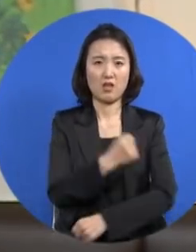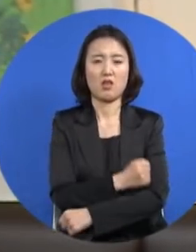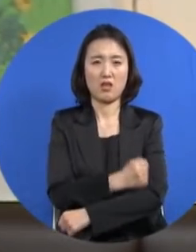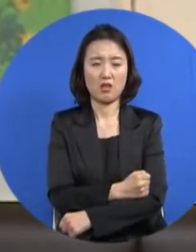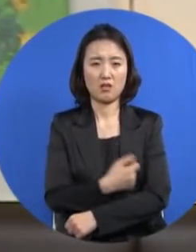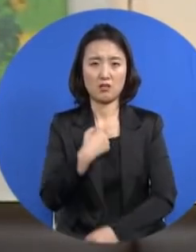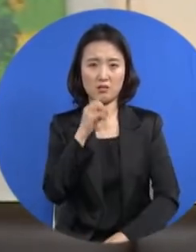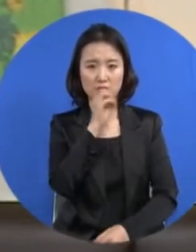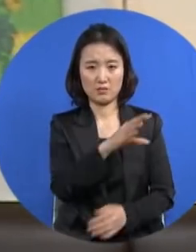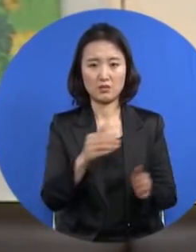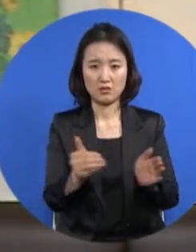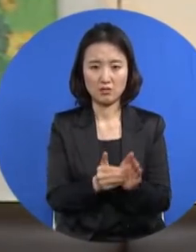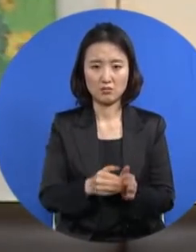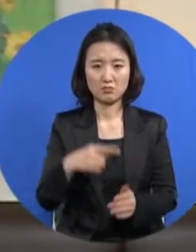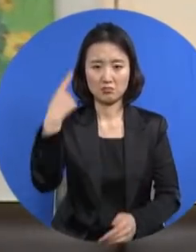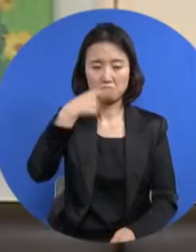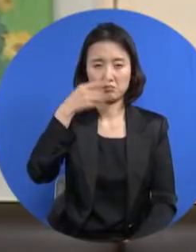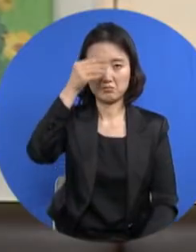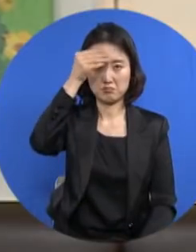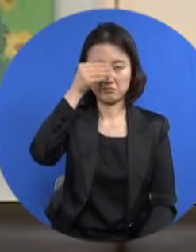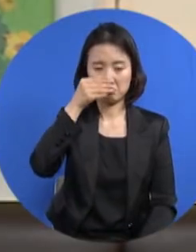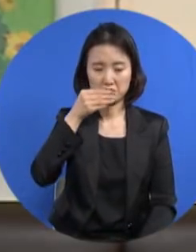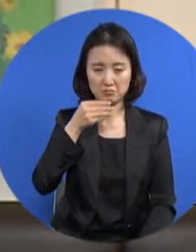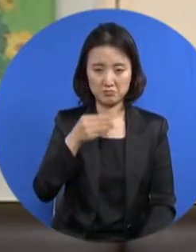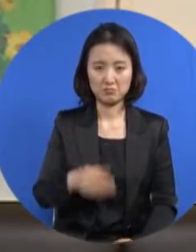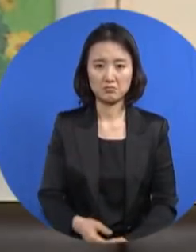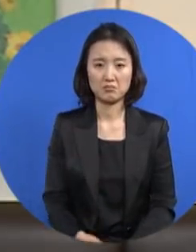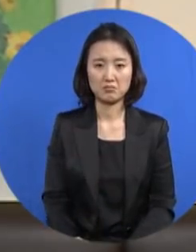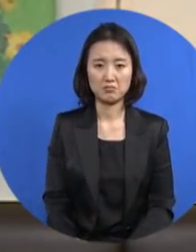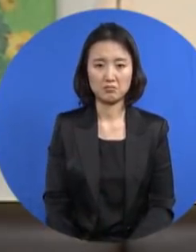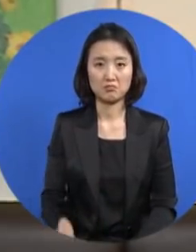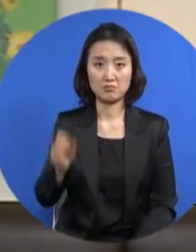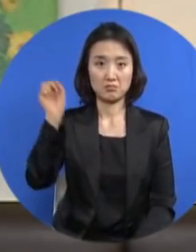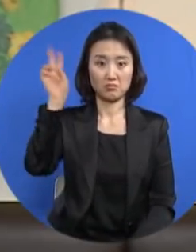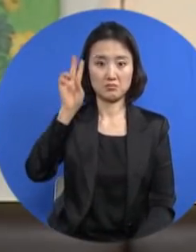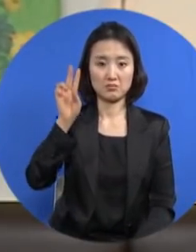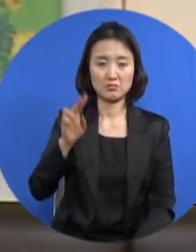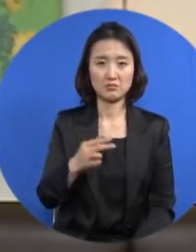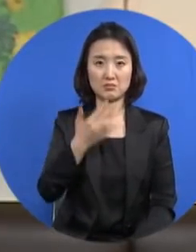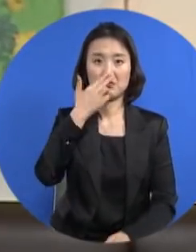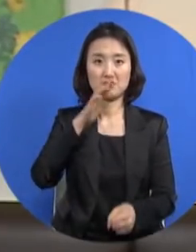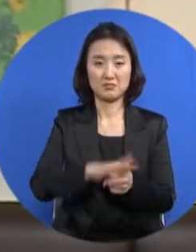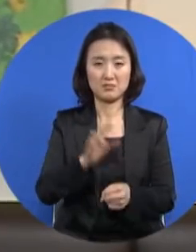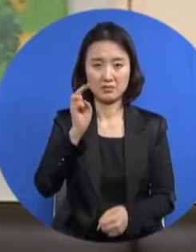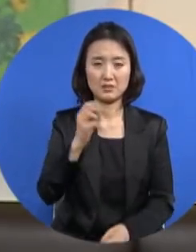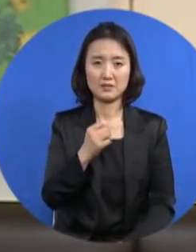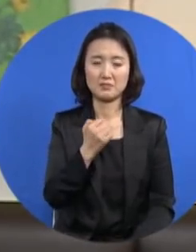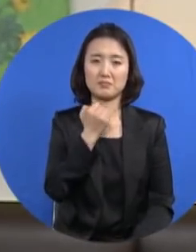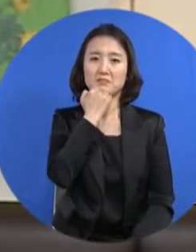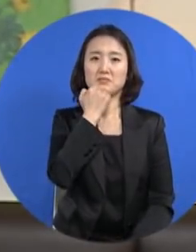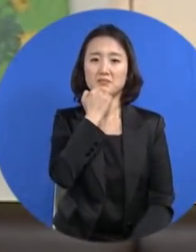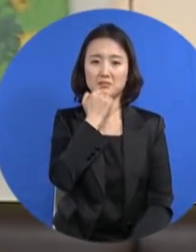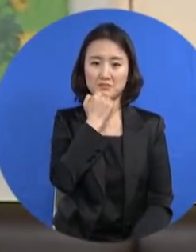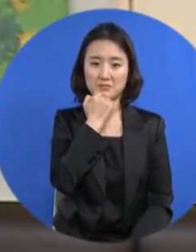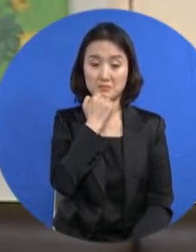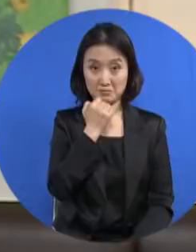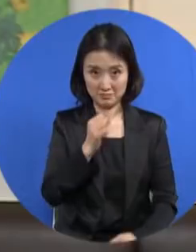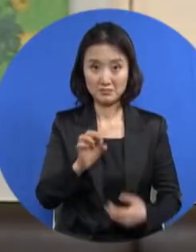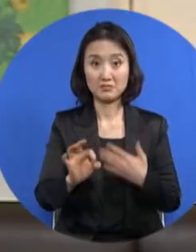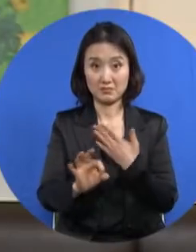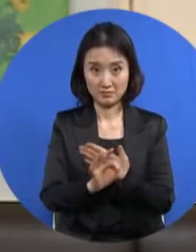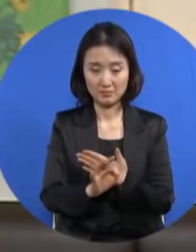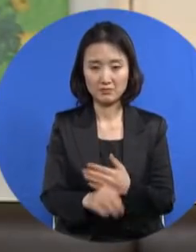얘기를 하니까 이 사람이 되게 무뚝뚝해요. 이렇게 무뚝뚝하게 계시다가 갑자기 너무 어이가 없는데 피식 웃으시면서 그래?